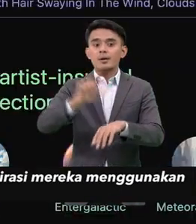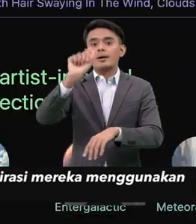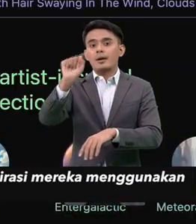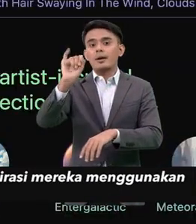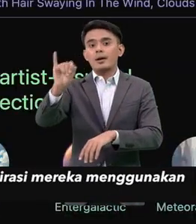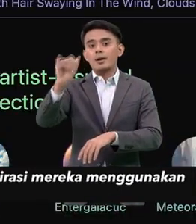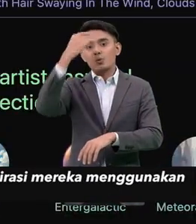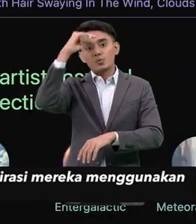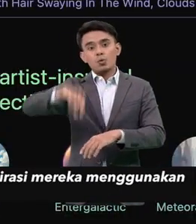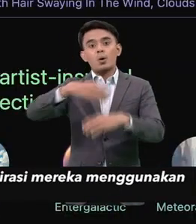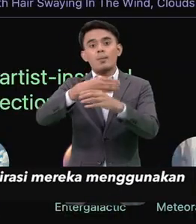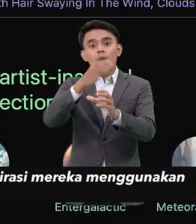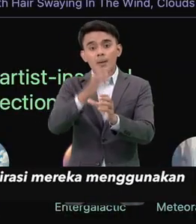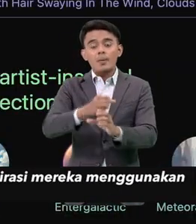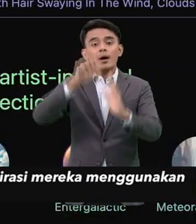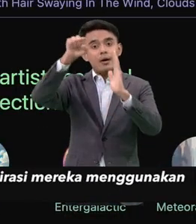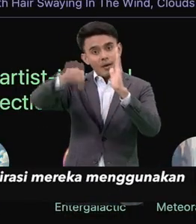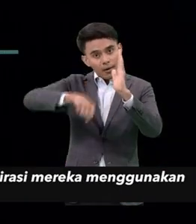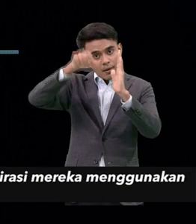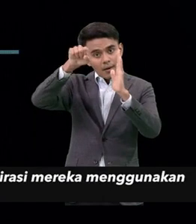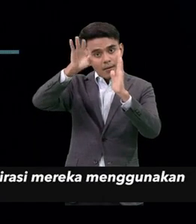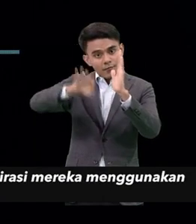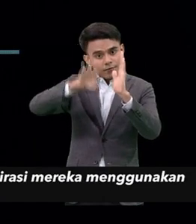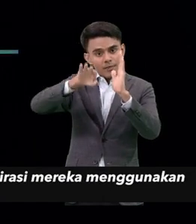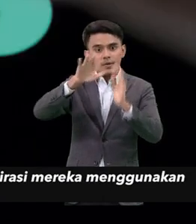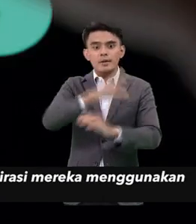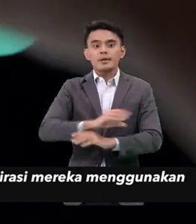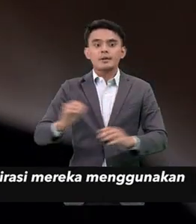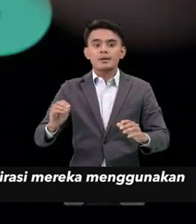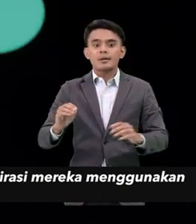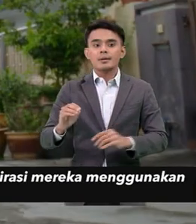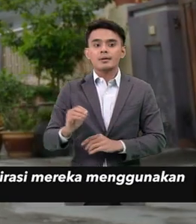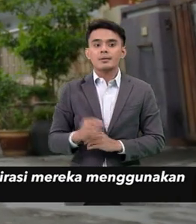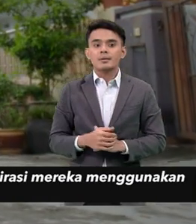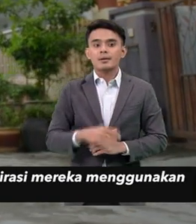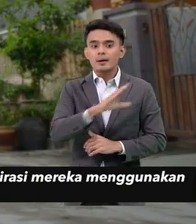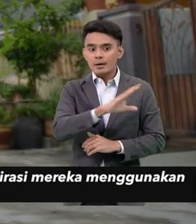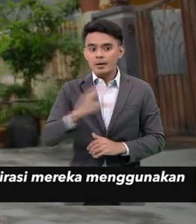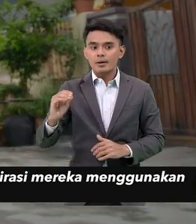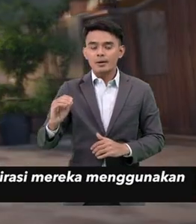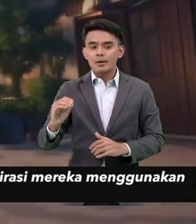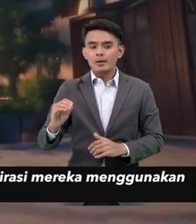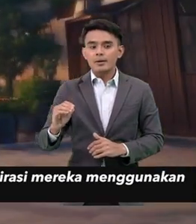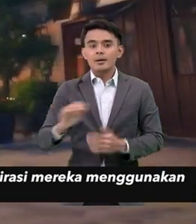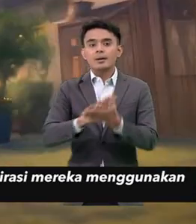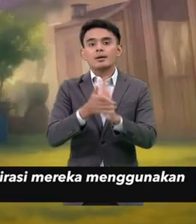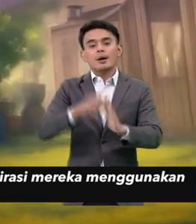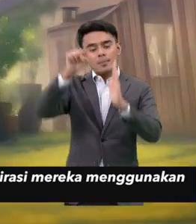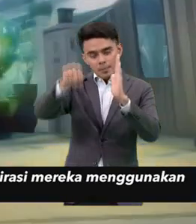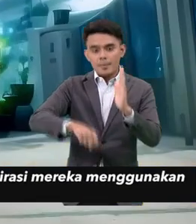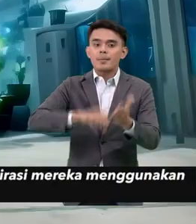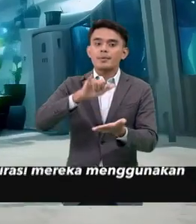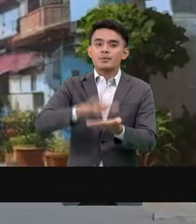AI to produce that vision into a film that we can put together and become the film that we produce.